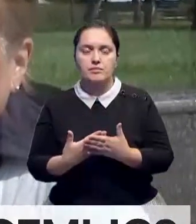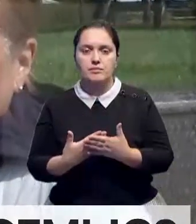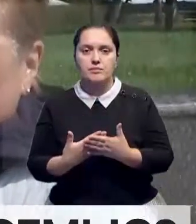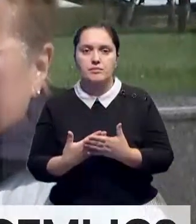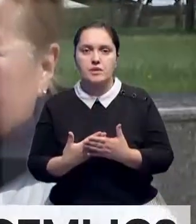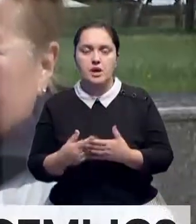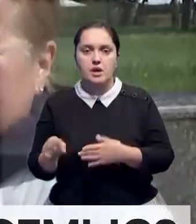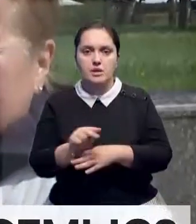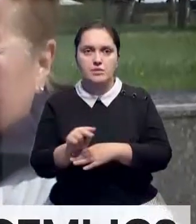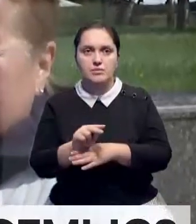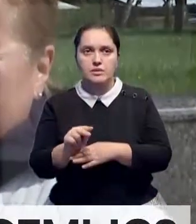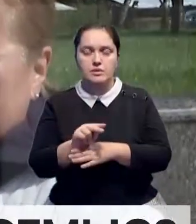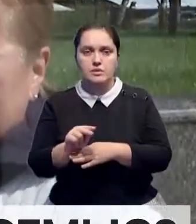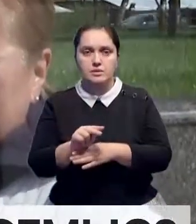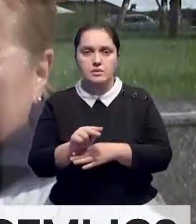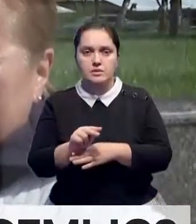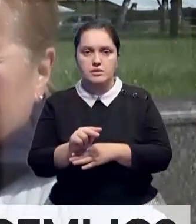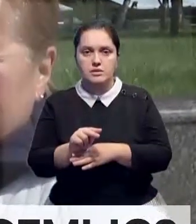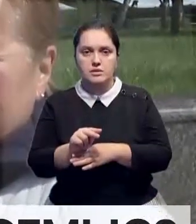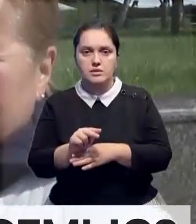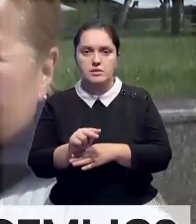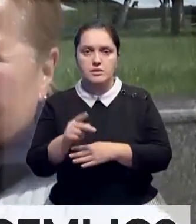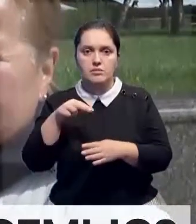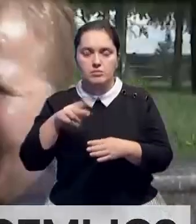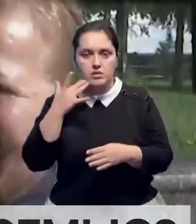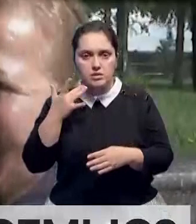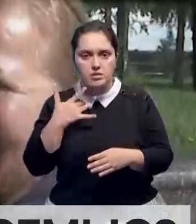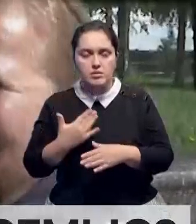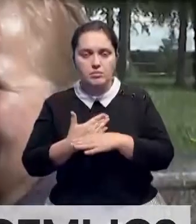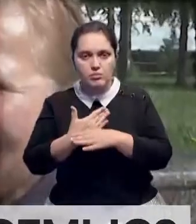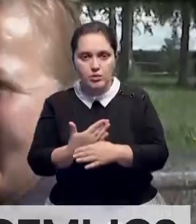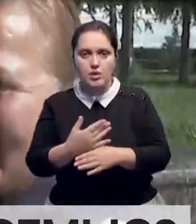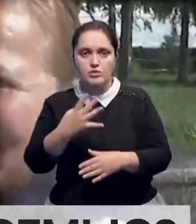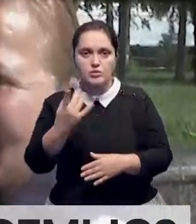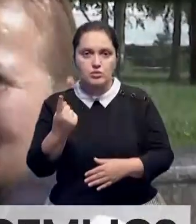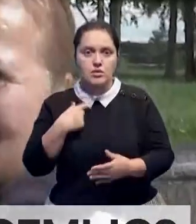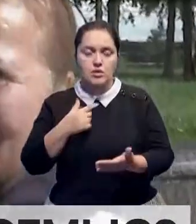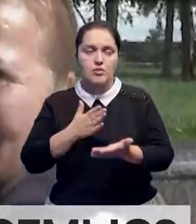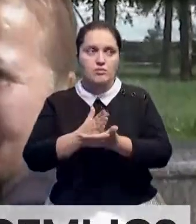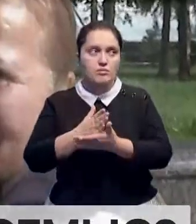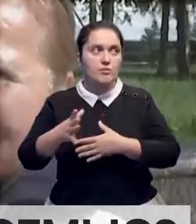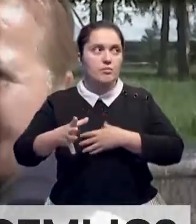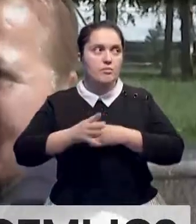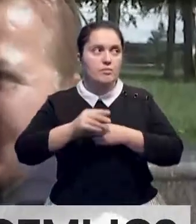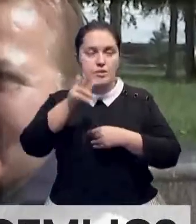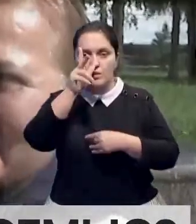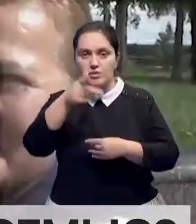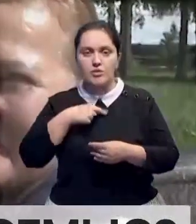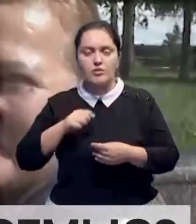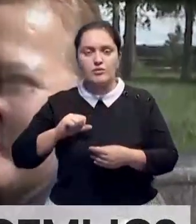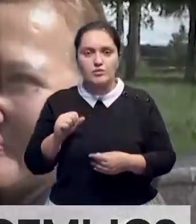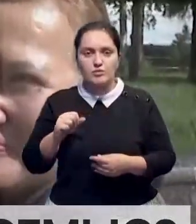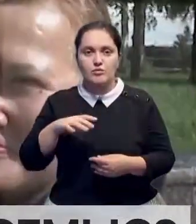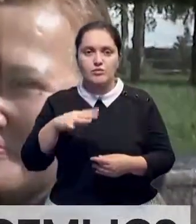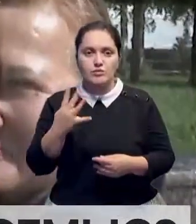там ремонт идет, спускается, я обязательно руку подам. 41 год мы вместе уже. 3 года мы дружили, 44